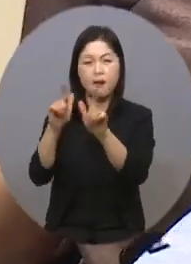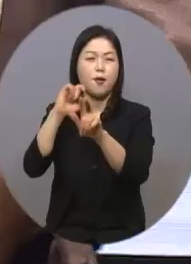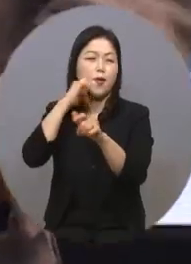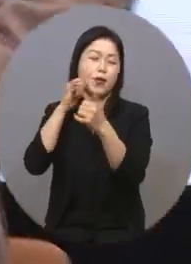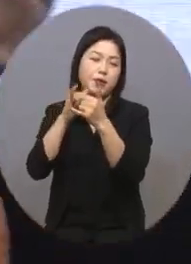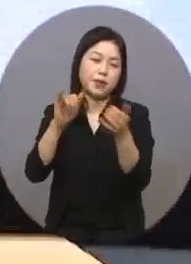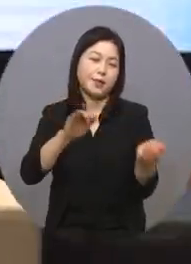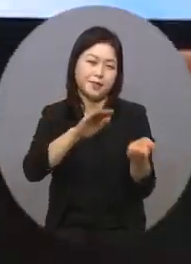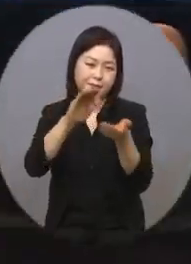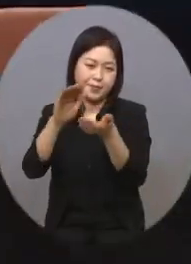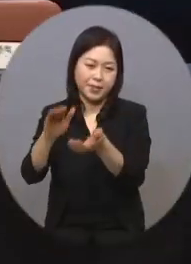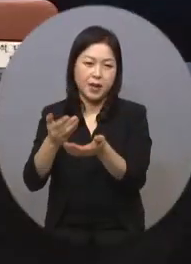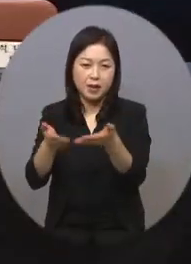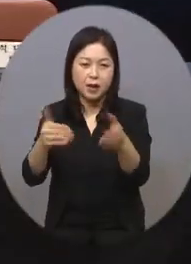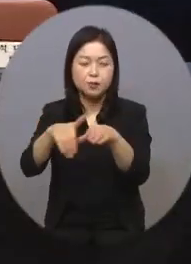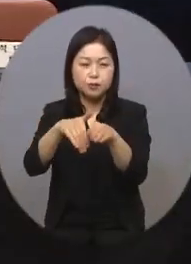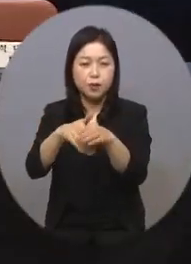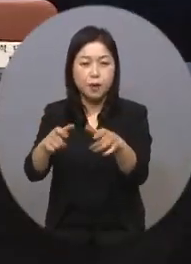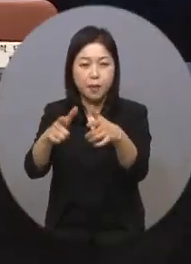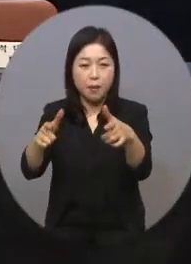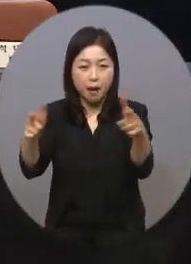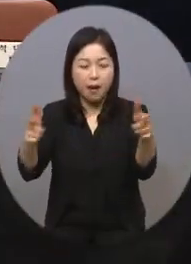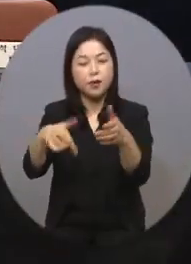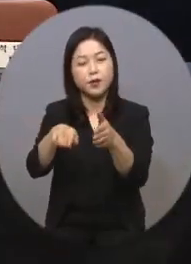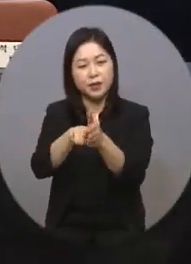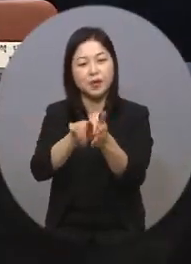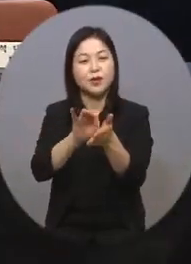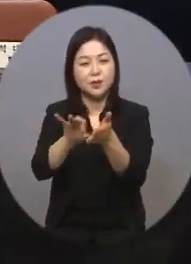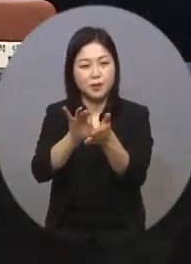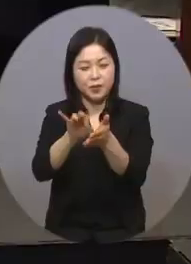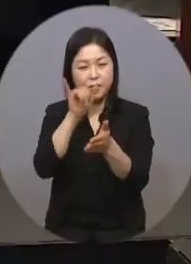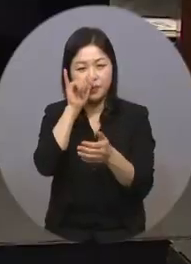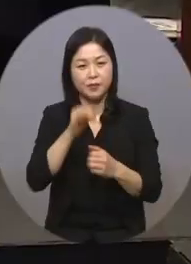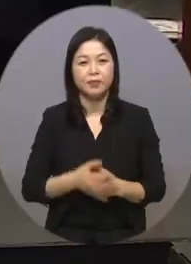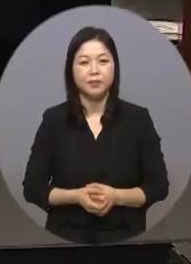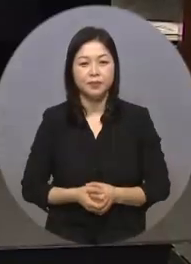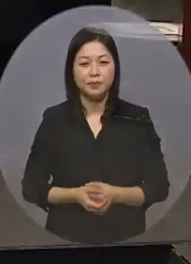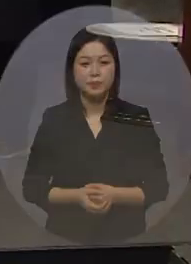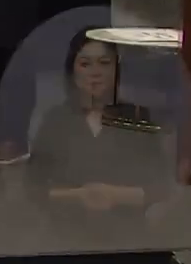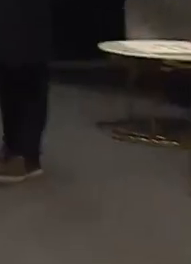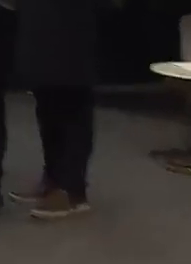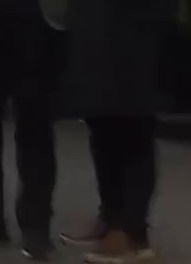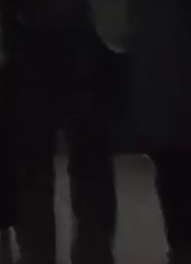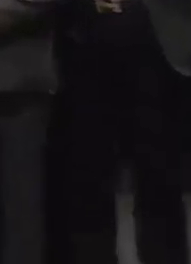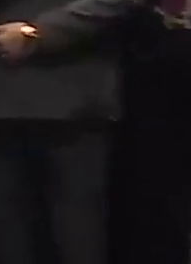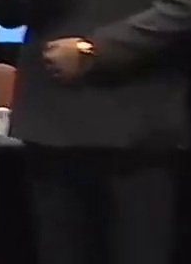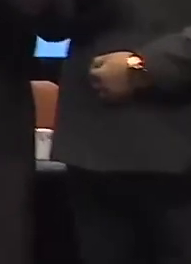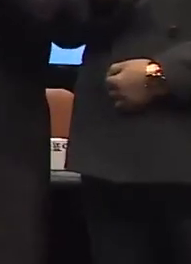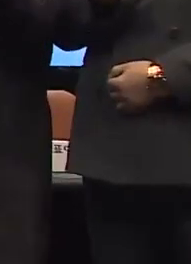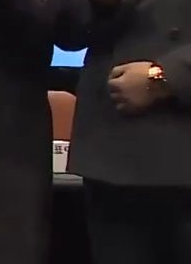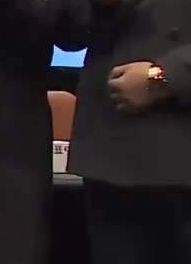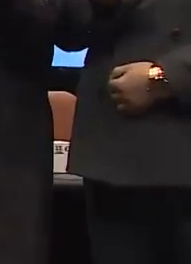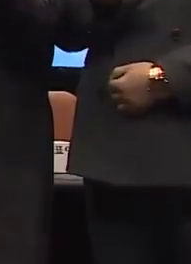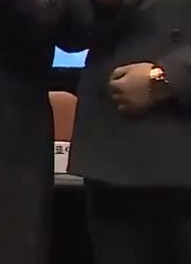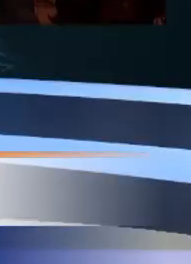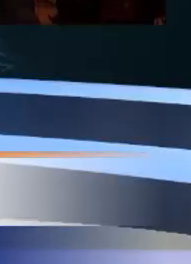지원돼 나눔 문화 확산을 위한 마중물로 사용될 예정입니다. 복지TV 뉴스 박성용입니다.